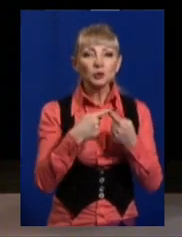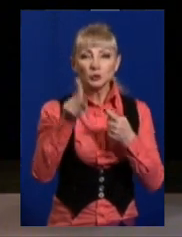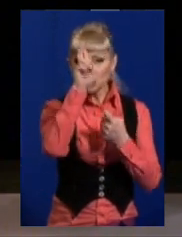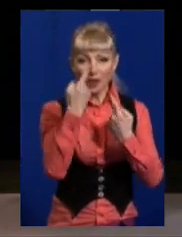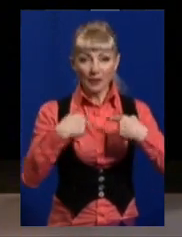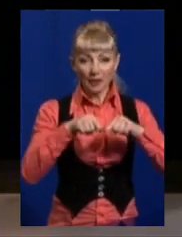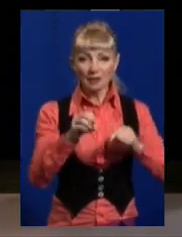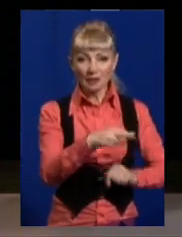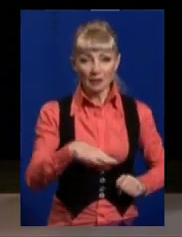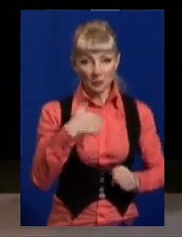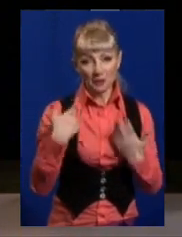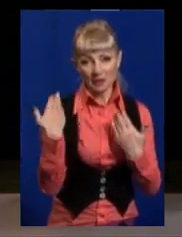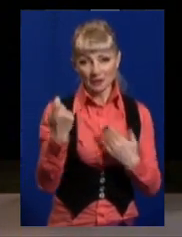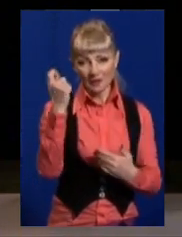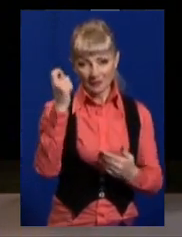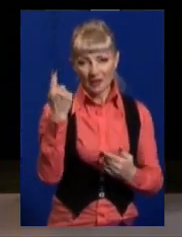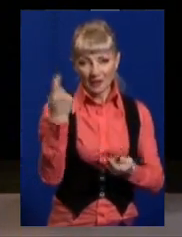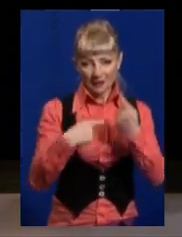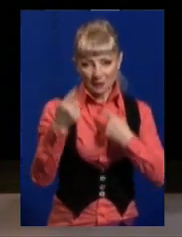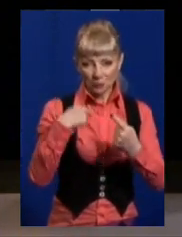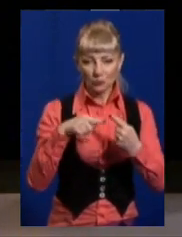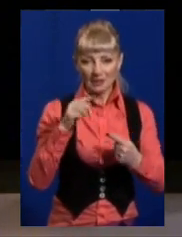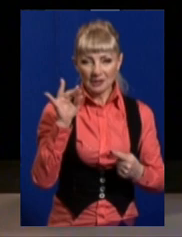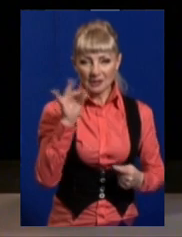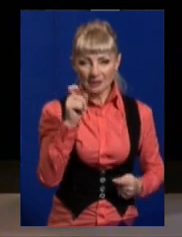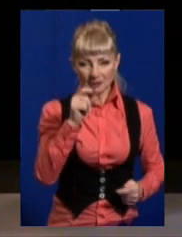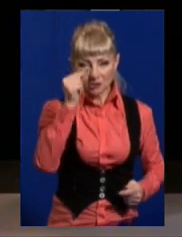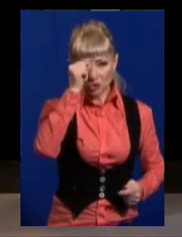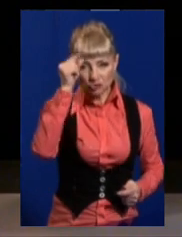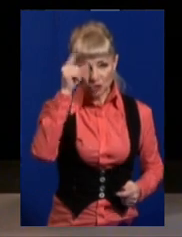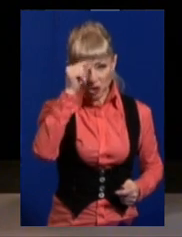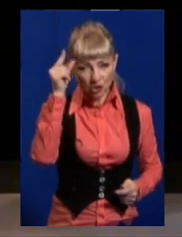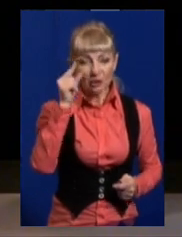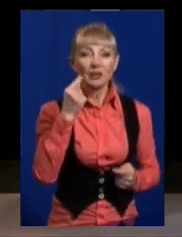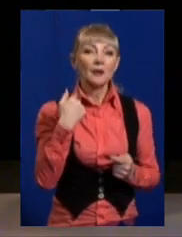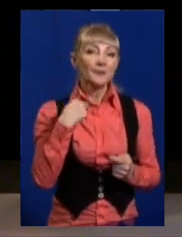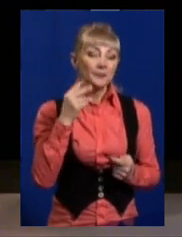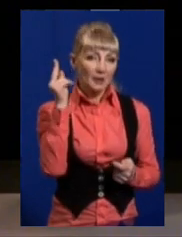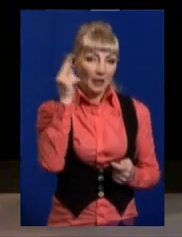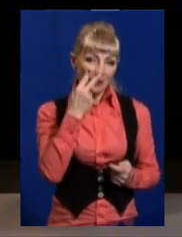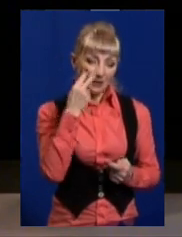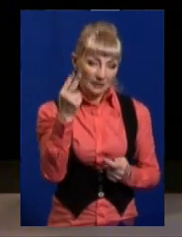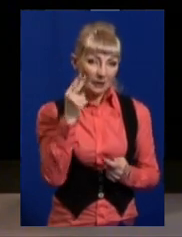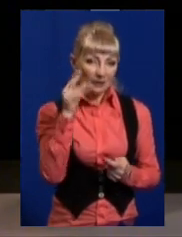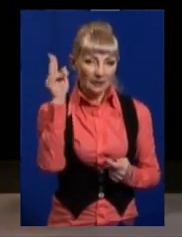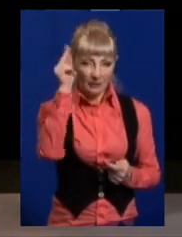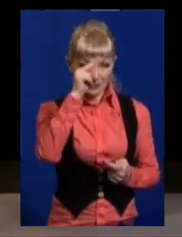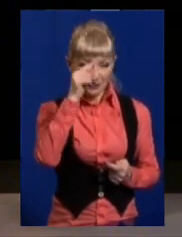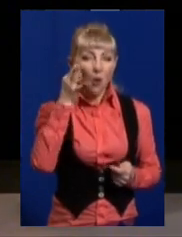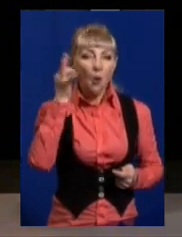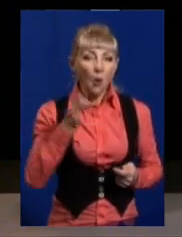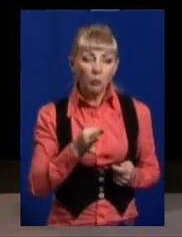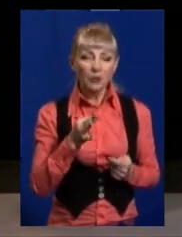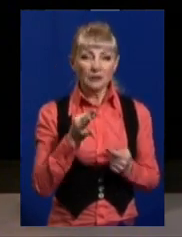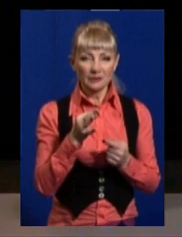Європи, я нещодавно повернулася в Чехію, де вивчала також досвід формування, в них пройшли у жовтні місцеві вибори, там дійсно